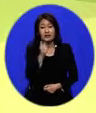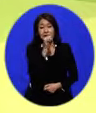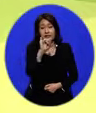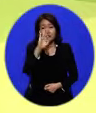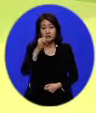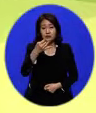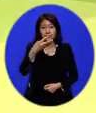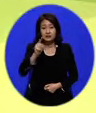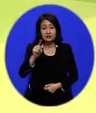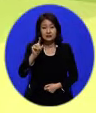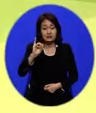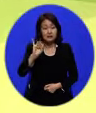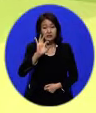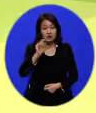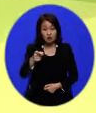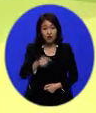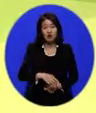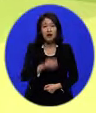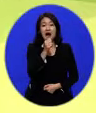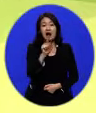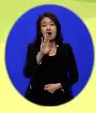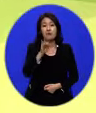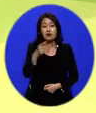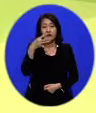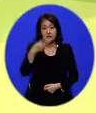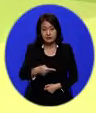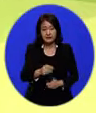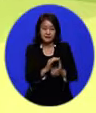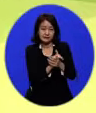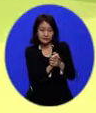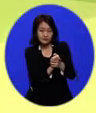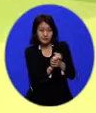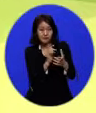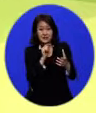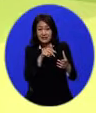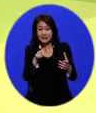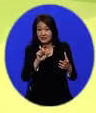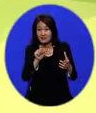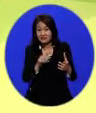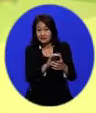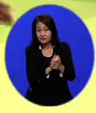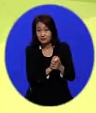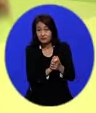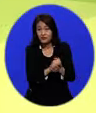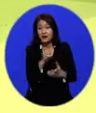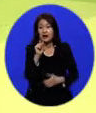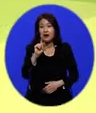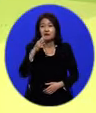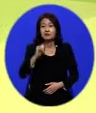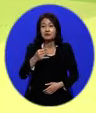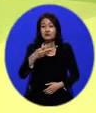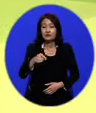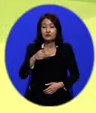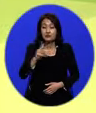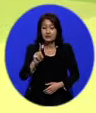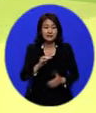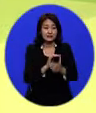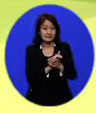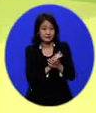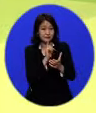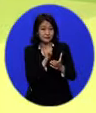히브리어의 어원이 있어요. 하베르, 짝이에요, 짝. 이제 아시겠죠? 하브르타는 짝이에요.